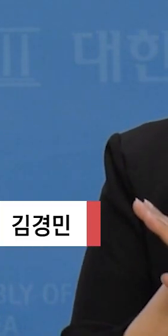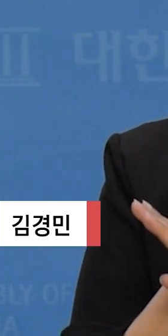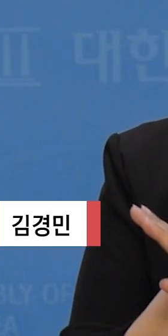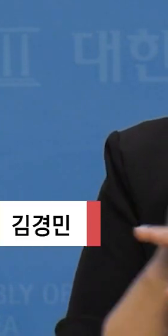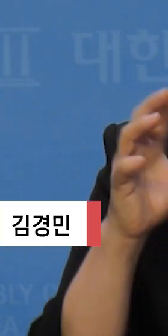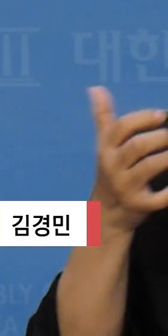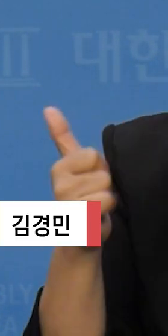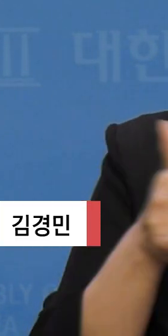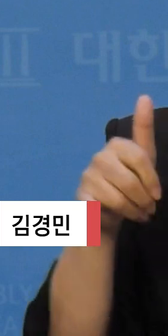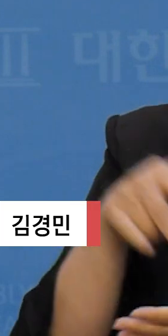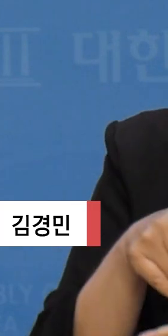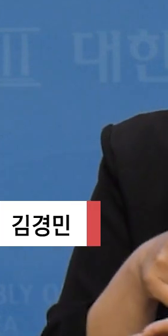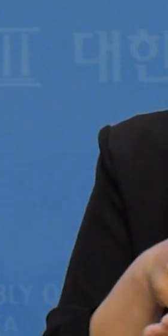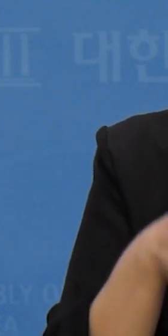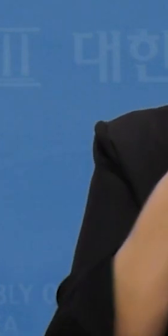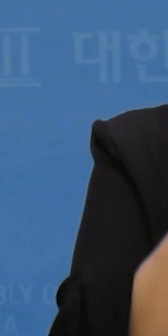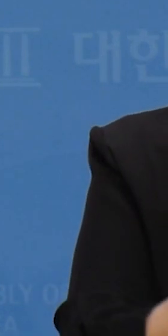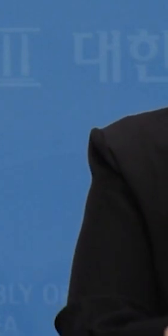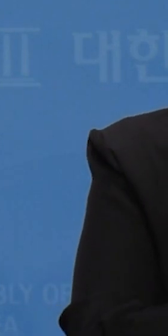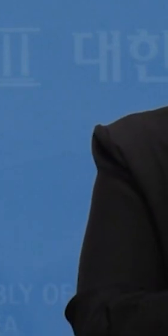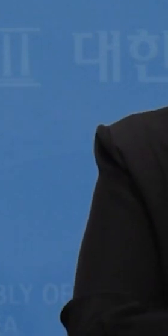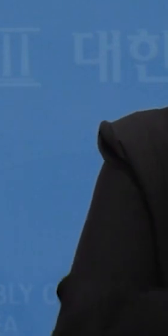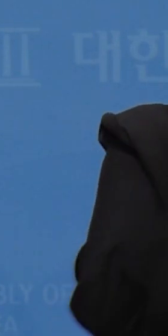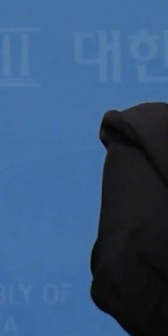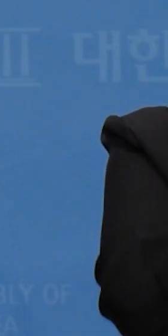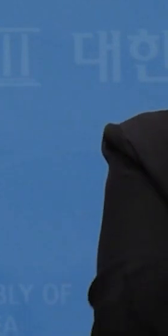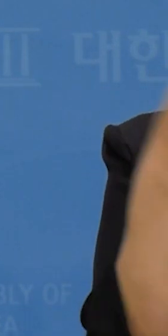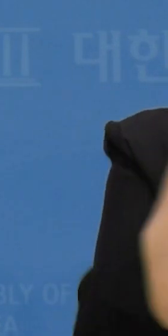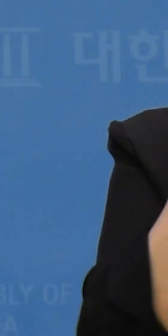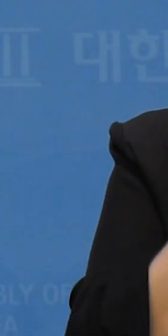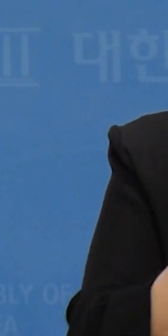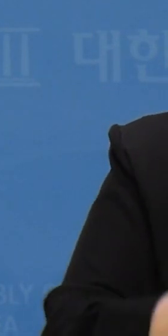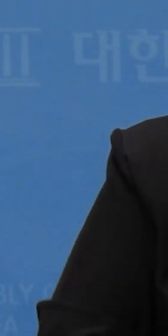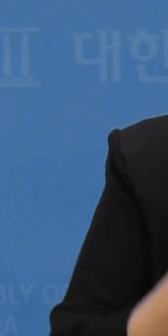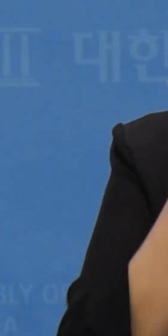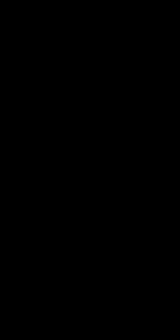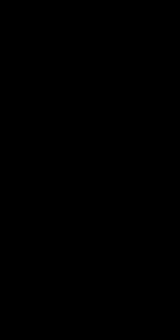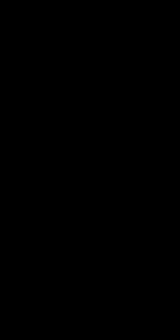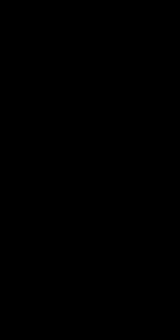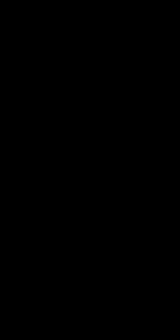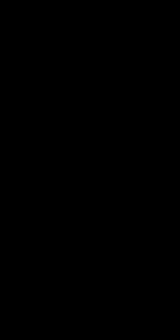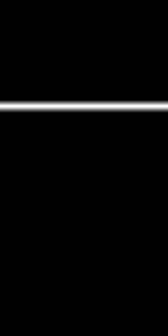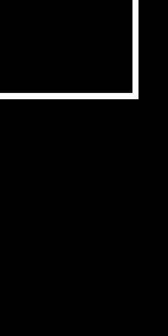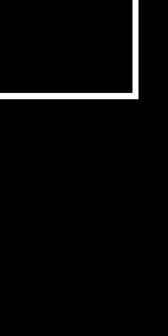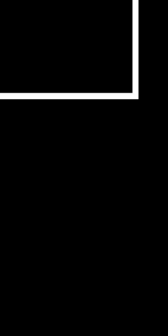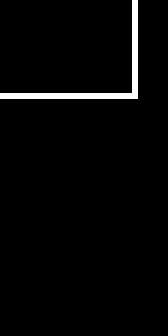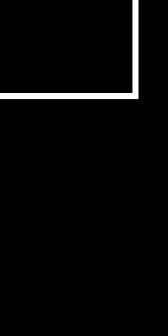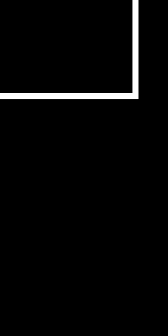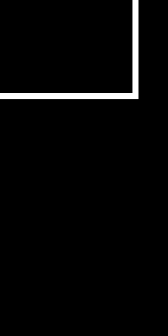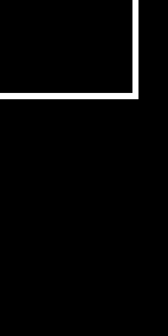국민의 힘에 그 책임을 물을 것임을 엄중히 경고합니다.